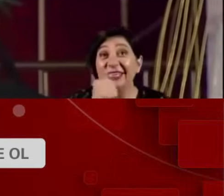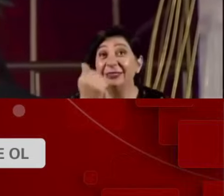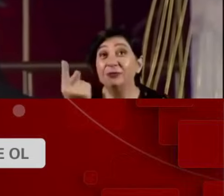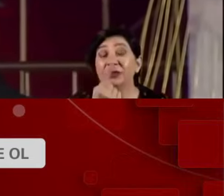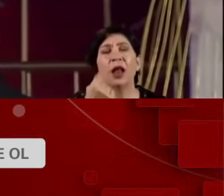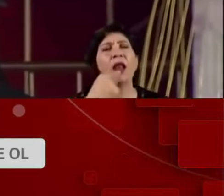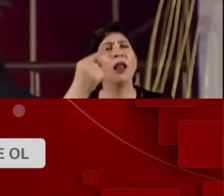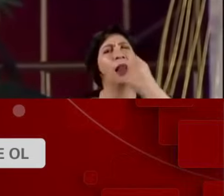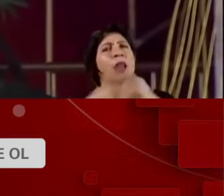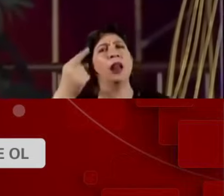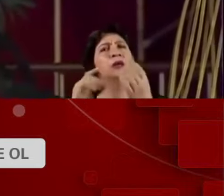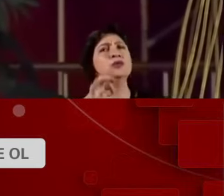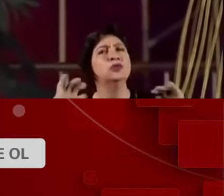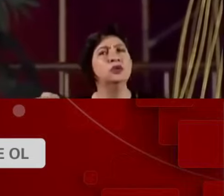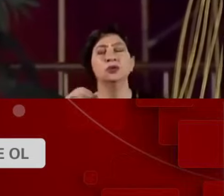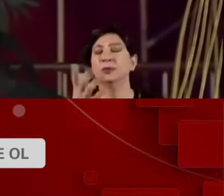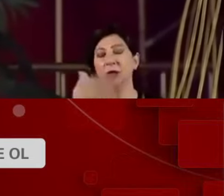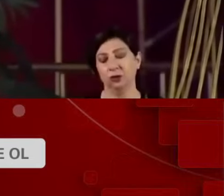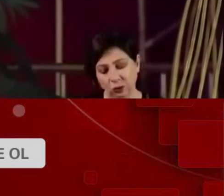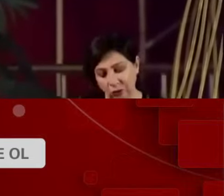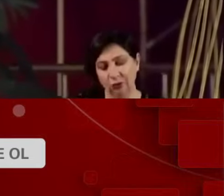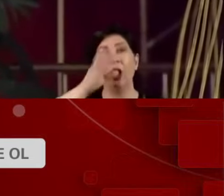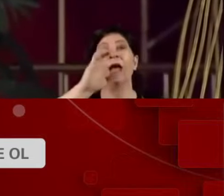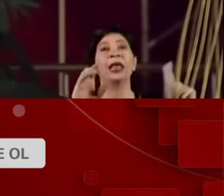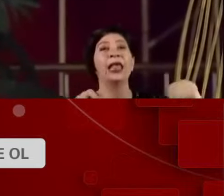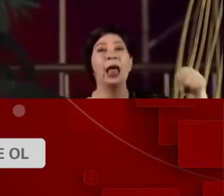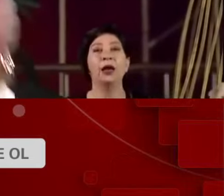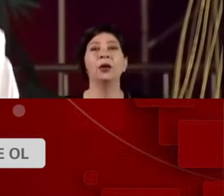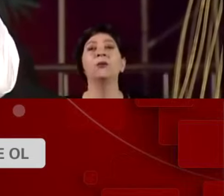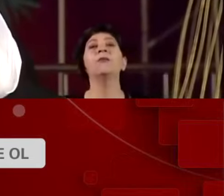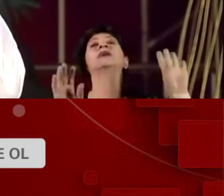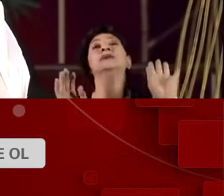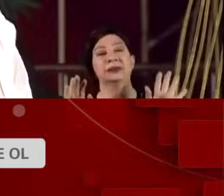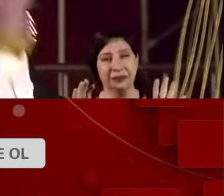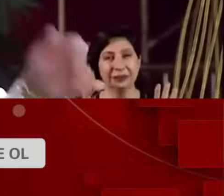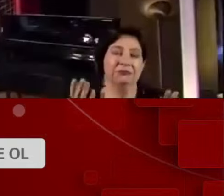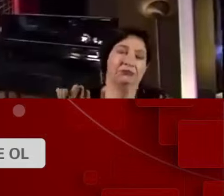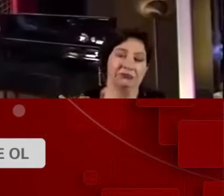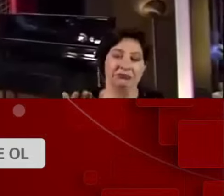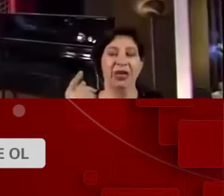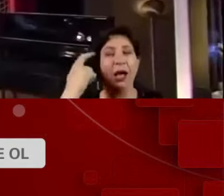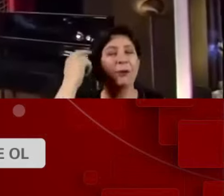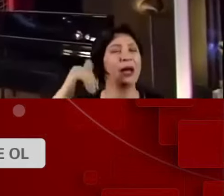çok söz vardır. Hani su içerken yılan bile dokunmaz mesela. Doğru. İşte yılan